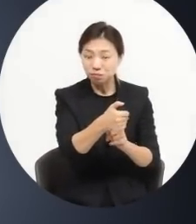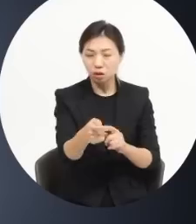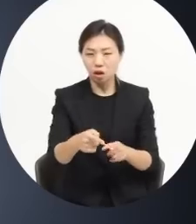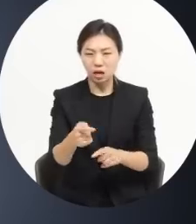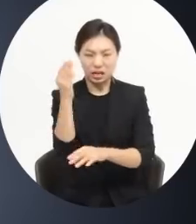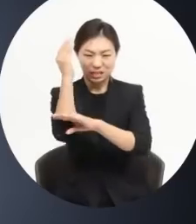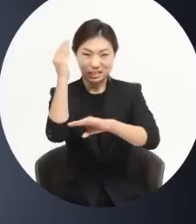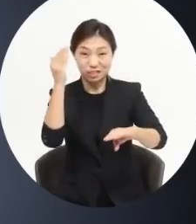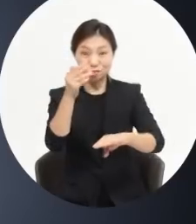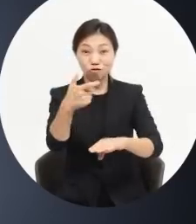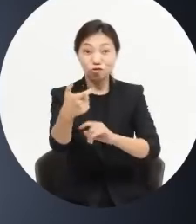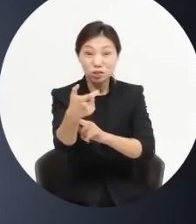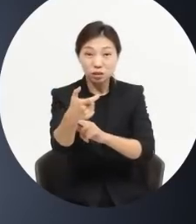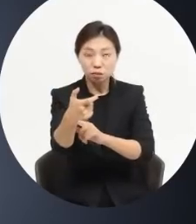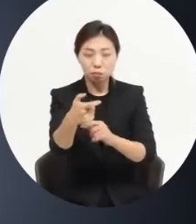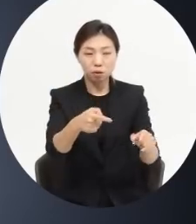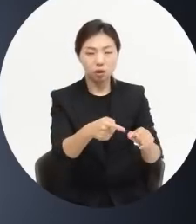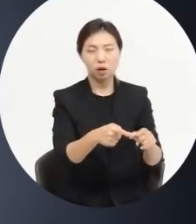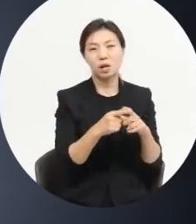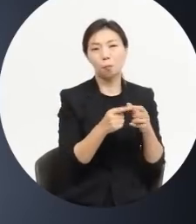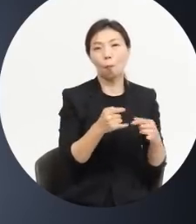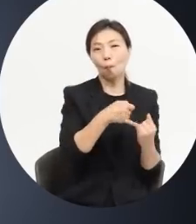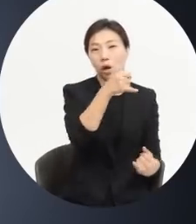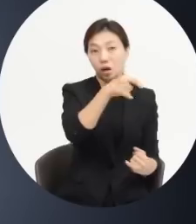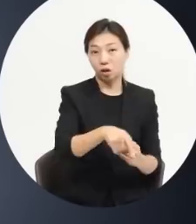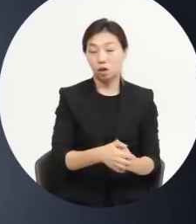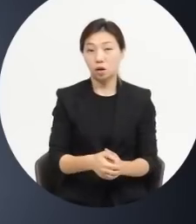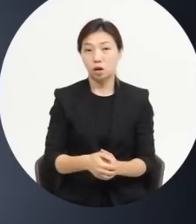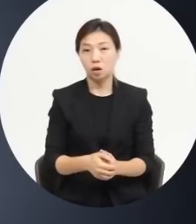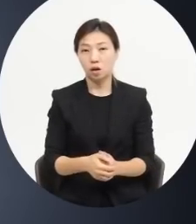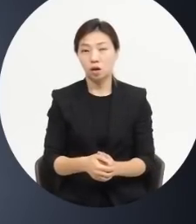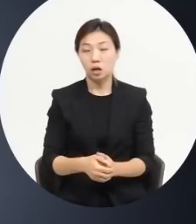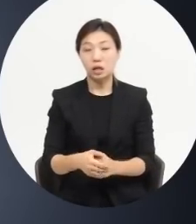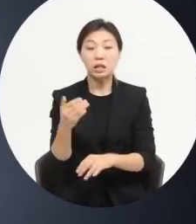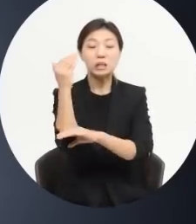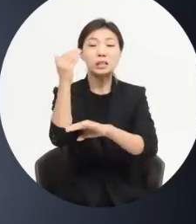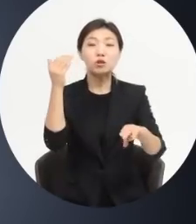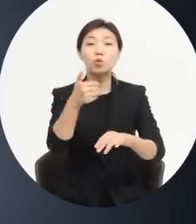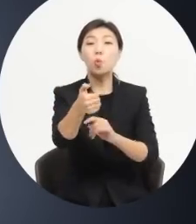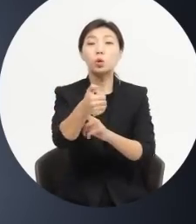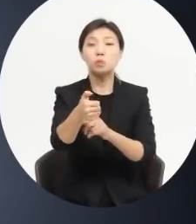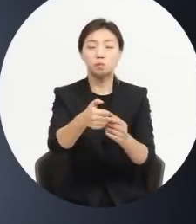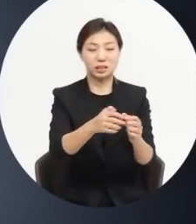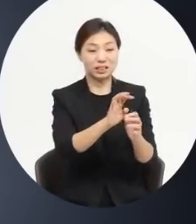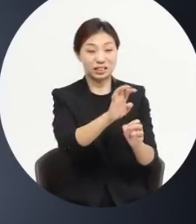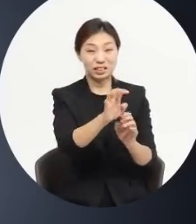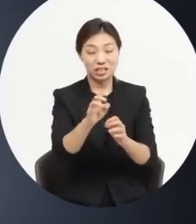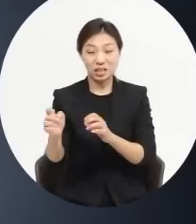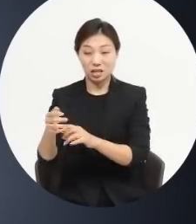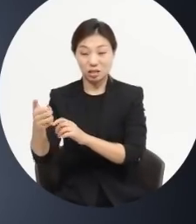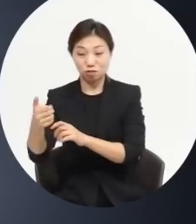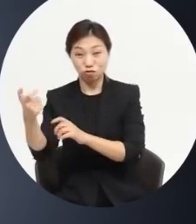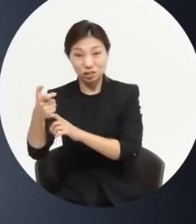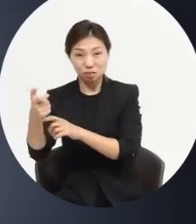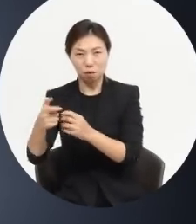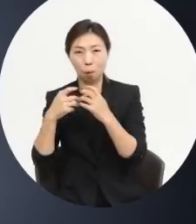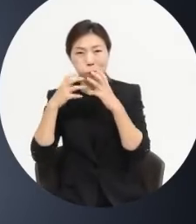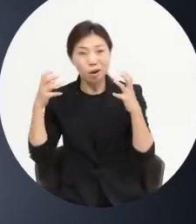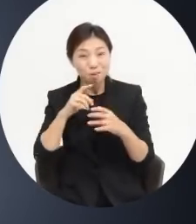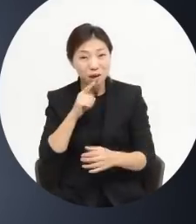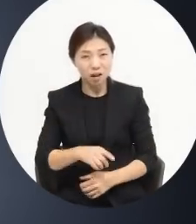그러고 기준을 40kg를 잡으면 살쪘다 이렇게 표현하는데 기준이란 게 본래 인생에